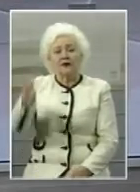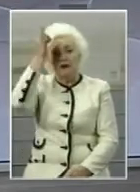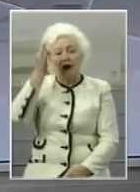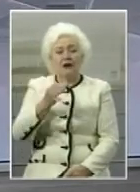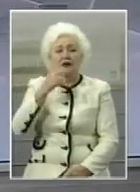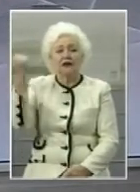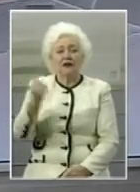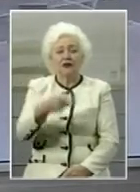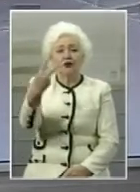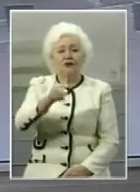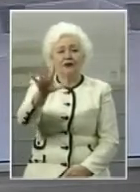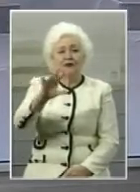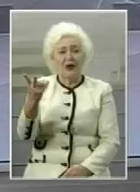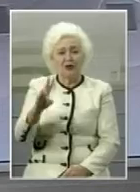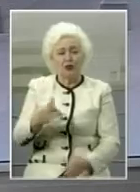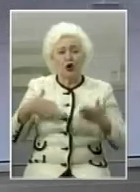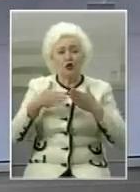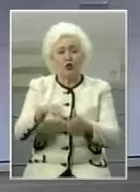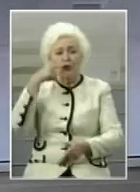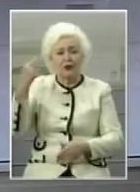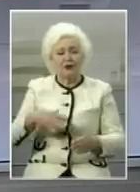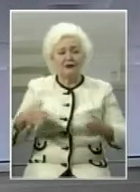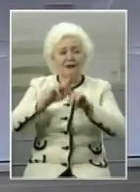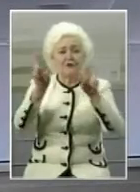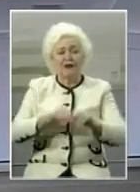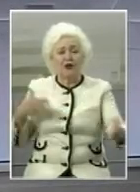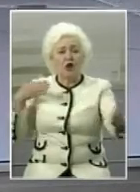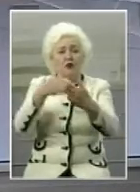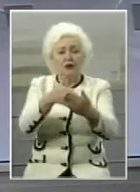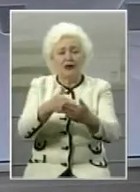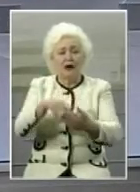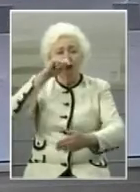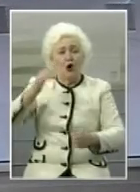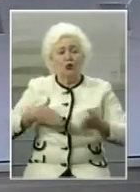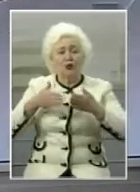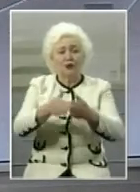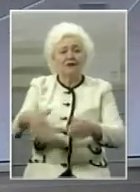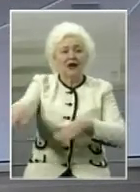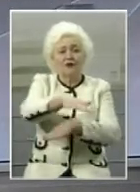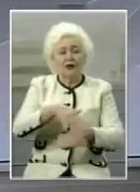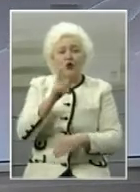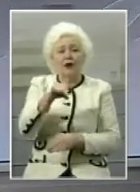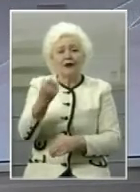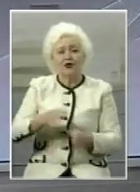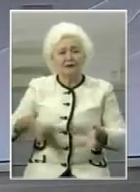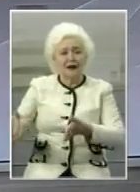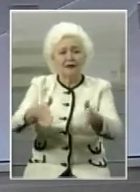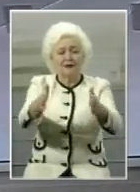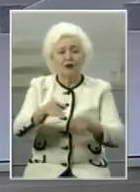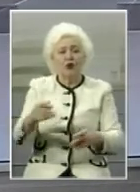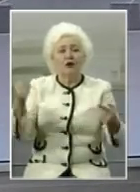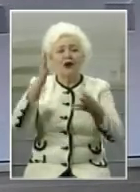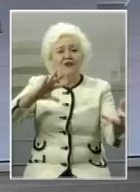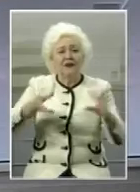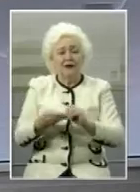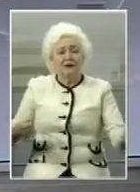Нагадаємо, в неділю 25 листопада корабель Російської Федерації протаранив український буксир в районі Керченської протоки. Внаслідок